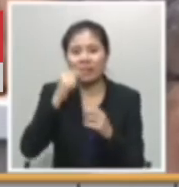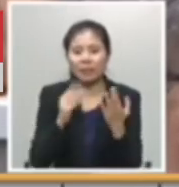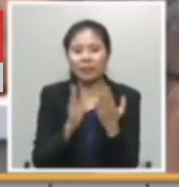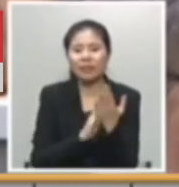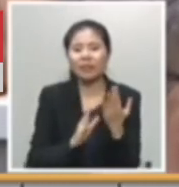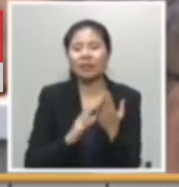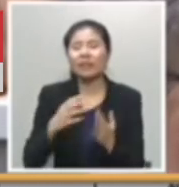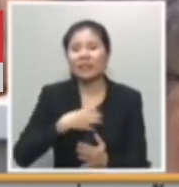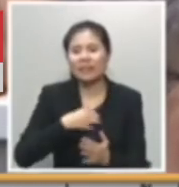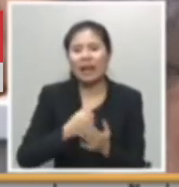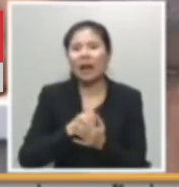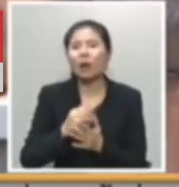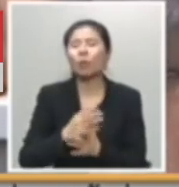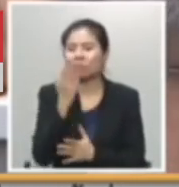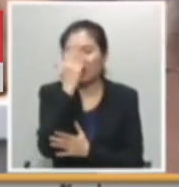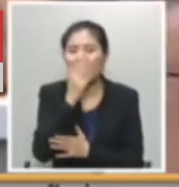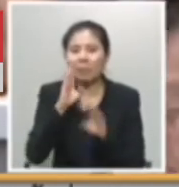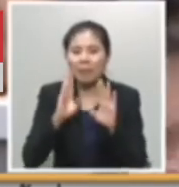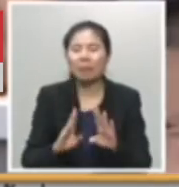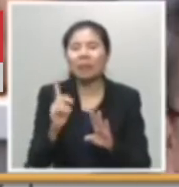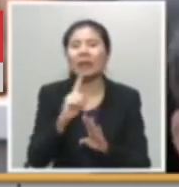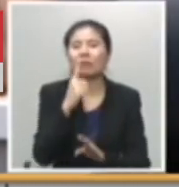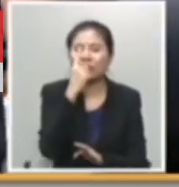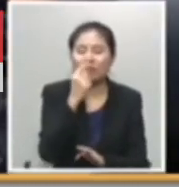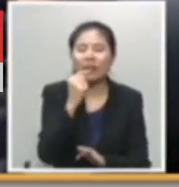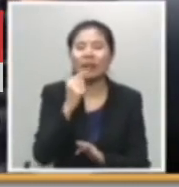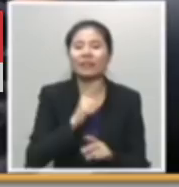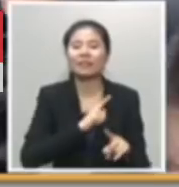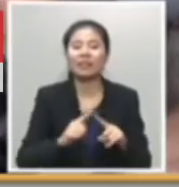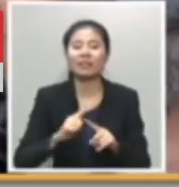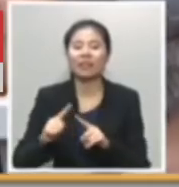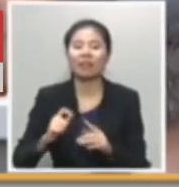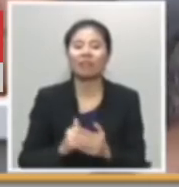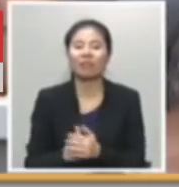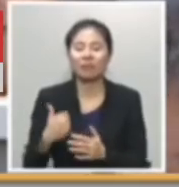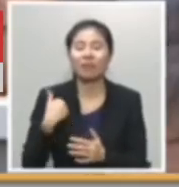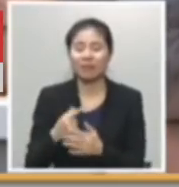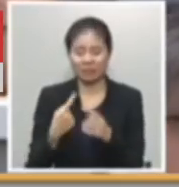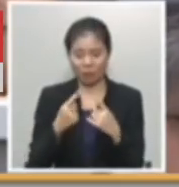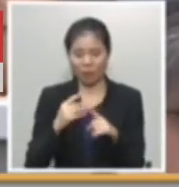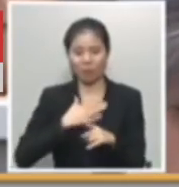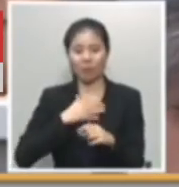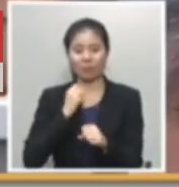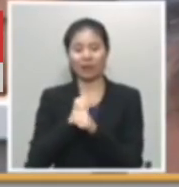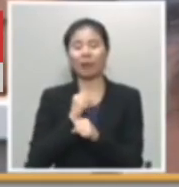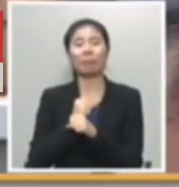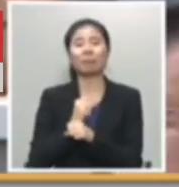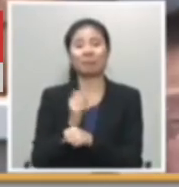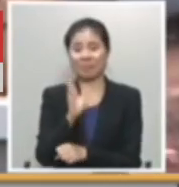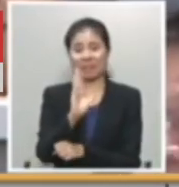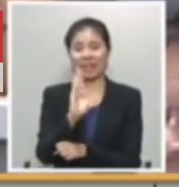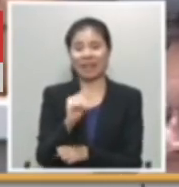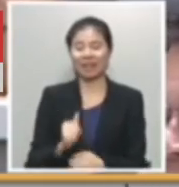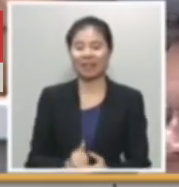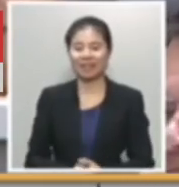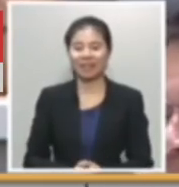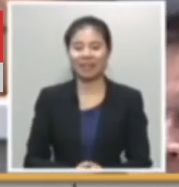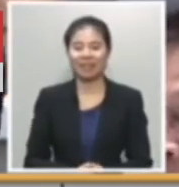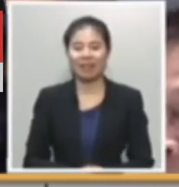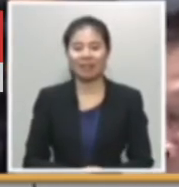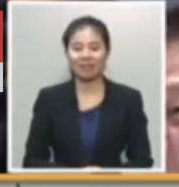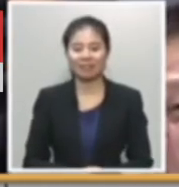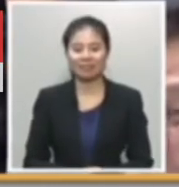าเอ็นวิทหน้าอะไรทำได้หมดนะแต่ผมไม่ได้ทำนะครับขออนุญาตเดี๋ยวจะพาดพิงกันเอง ท่านประธาน